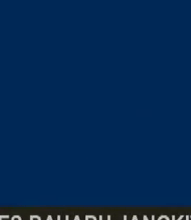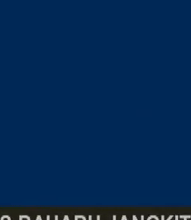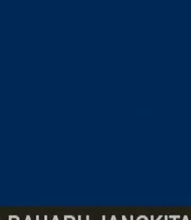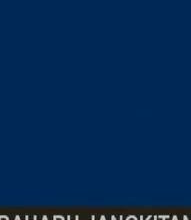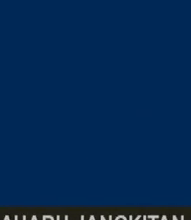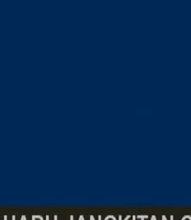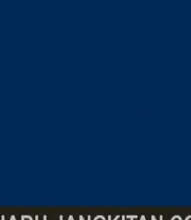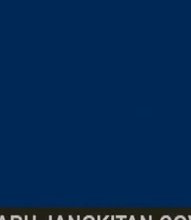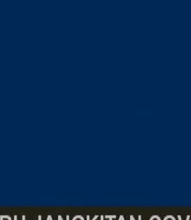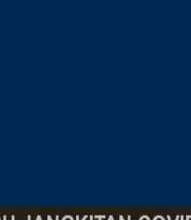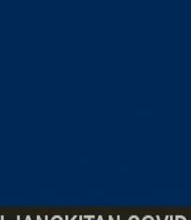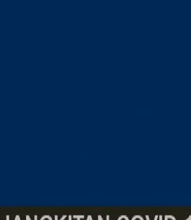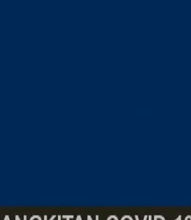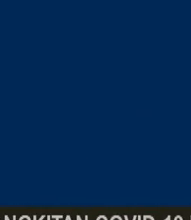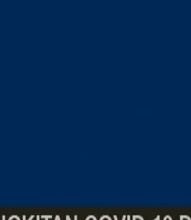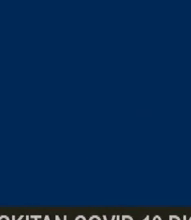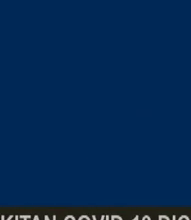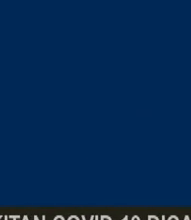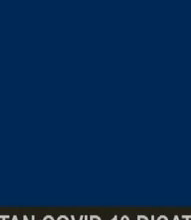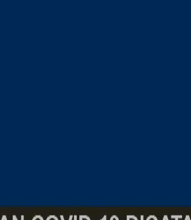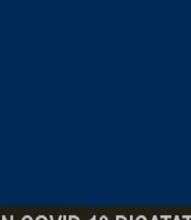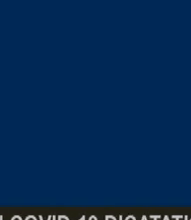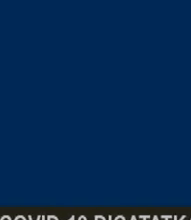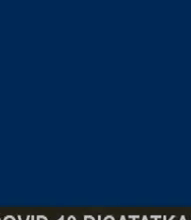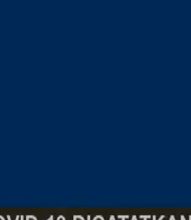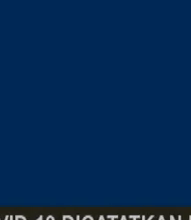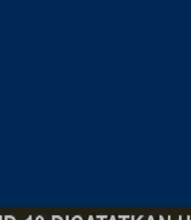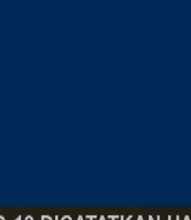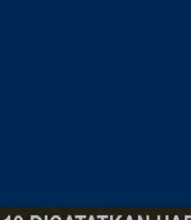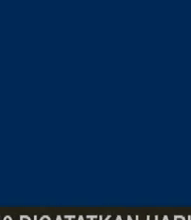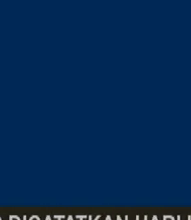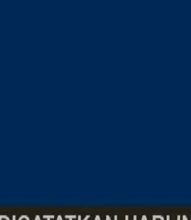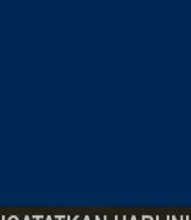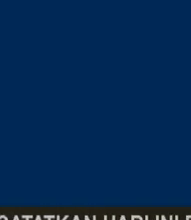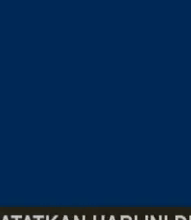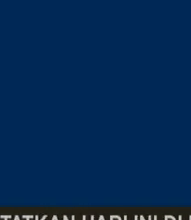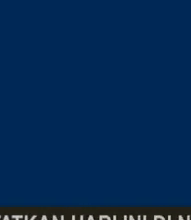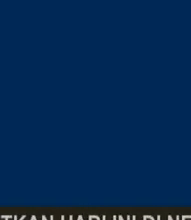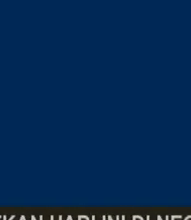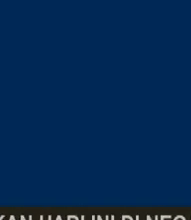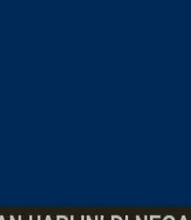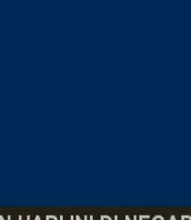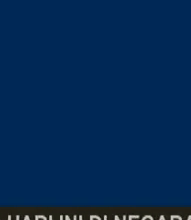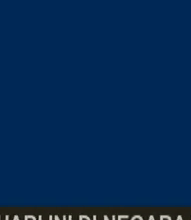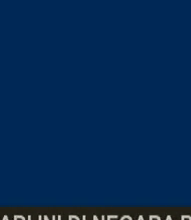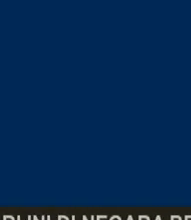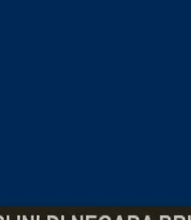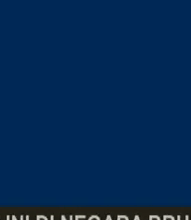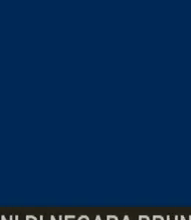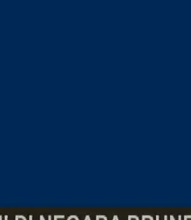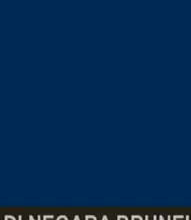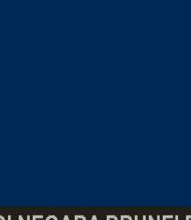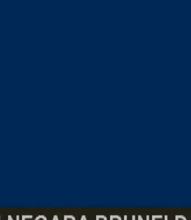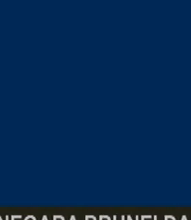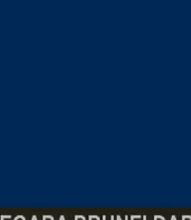Hai Kementerian Kesehatan dalam siaran Akbarnya juga memaklumkan 7 dari testosteron adalah kesempatan merekalah